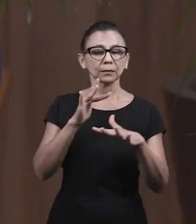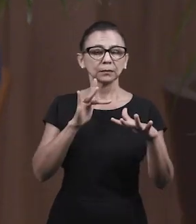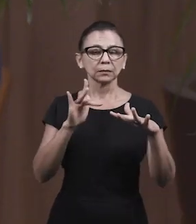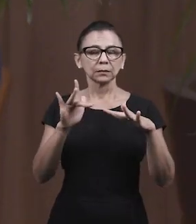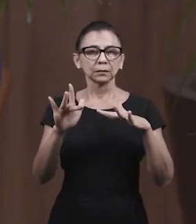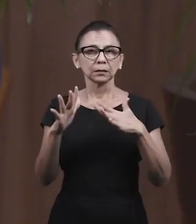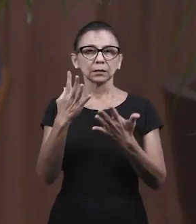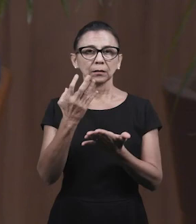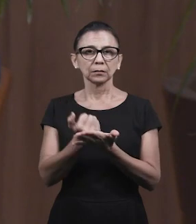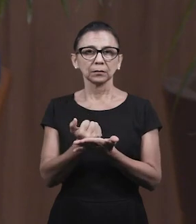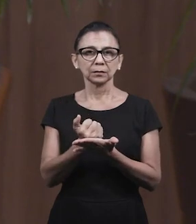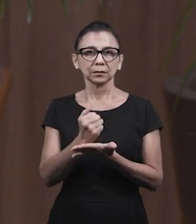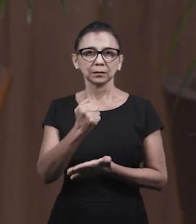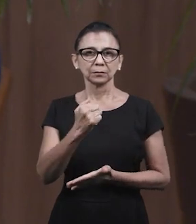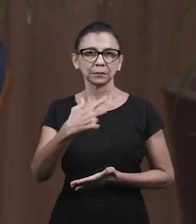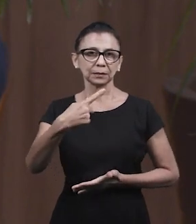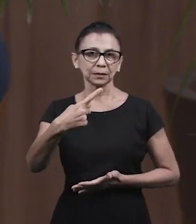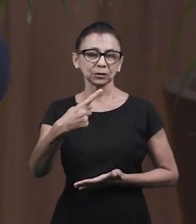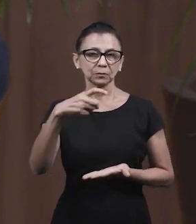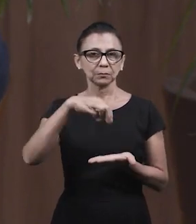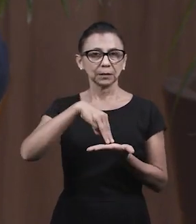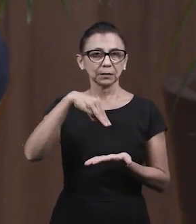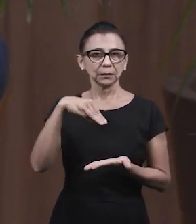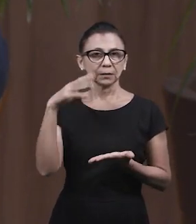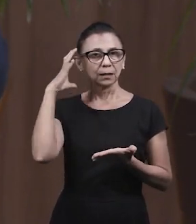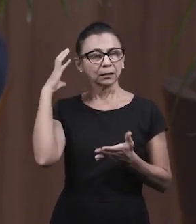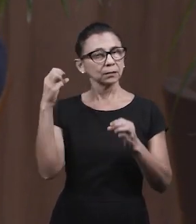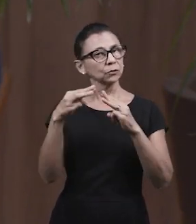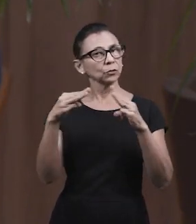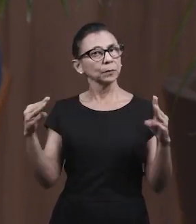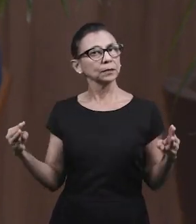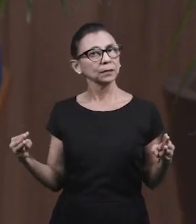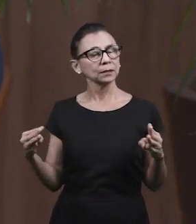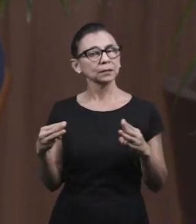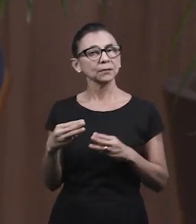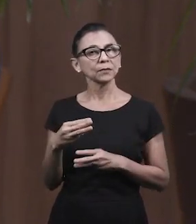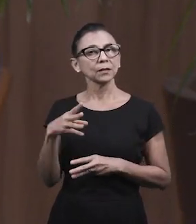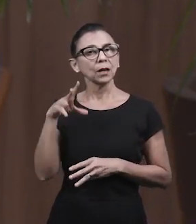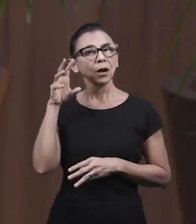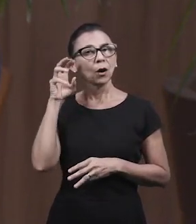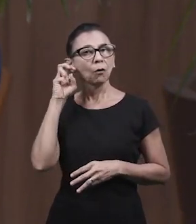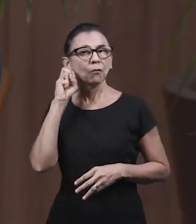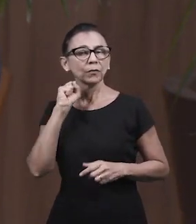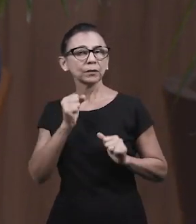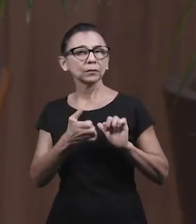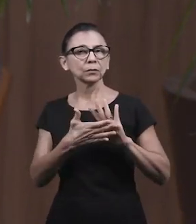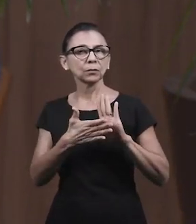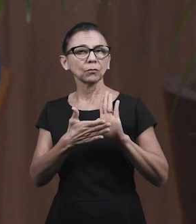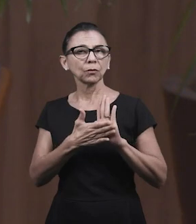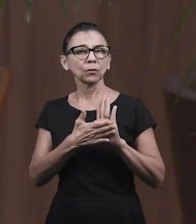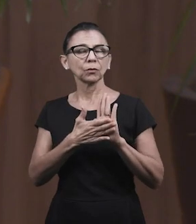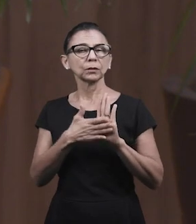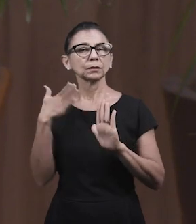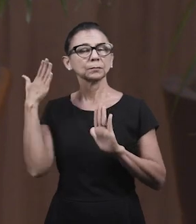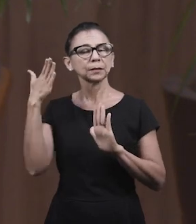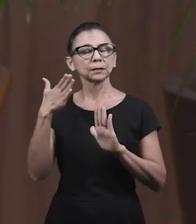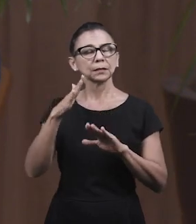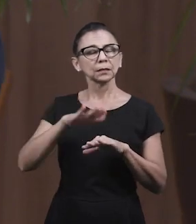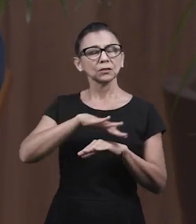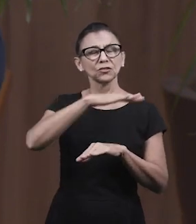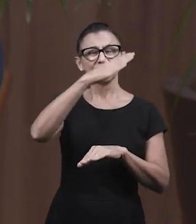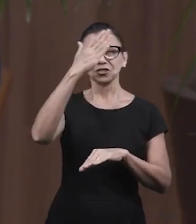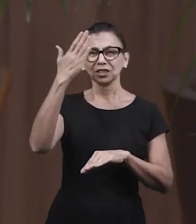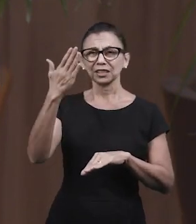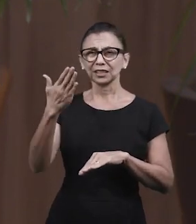nos réseaux sociaux et télécharger les applications de l'Église chrétienne Maranatha et de la radio Manaïm. Entendez des louanges, des messages publics 24 heures par